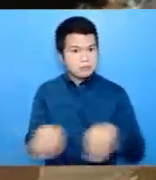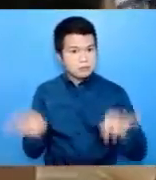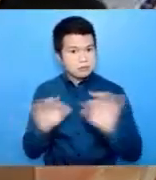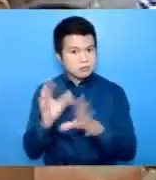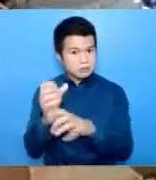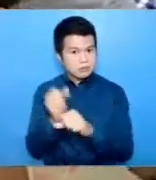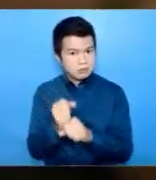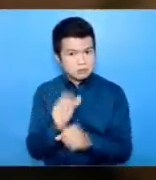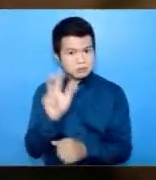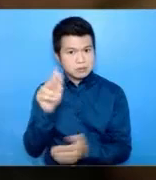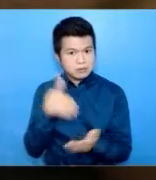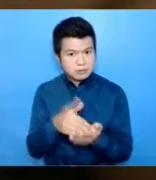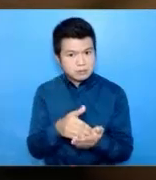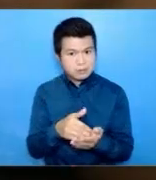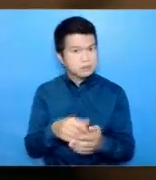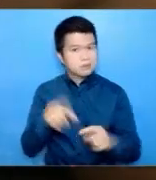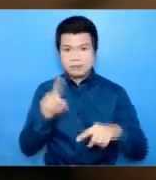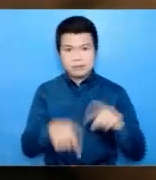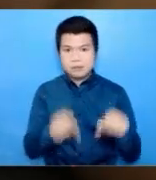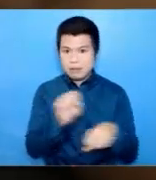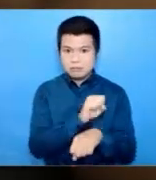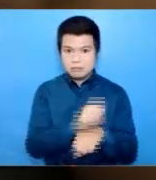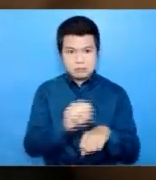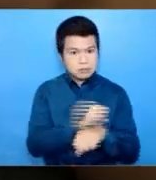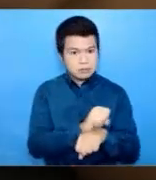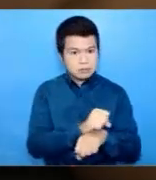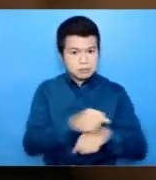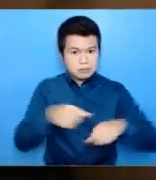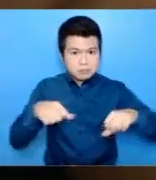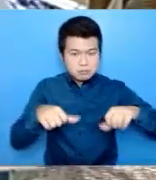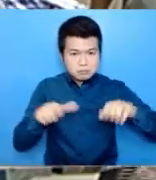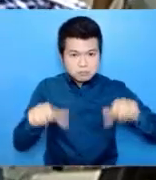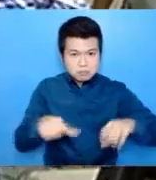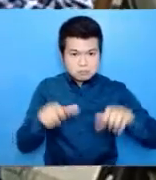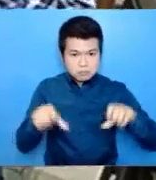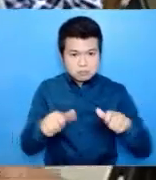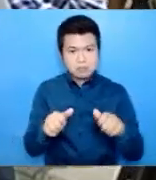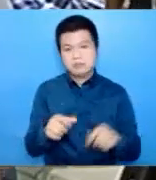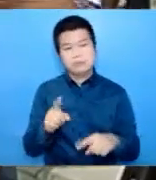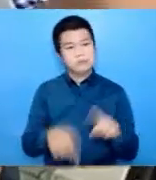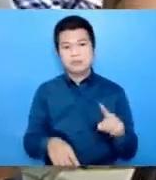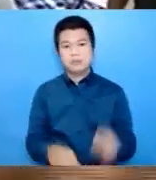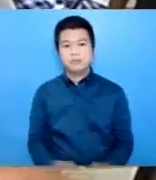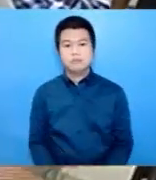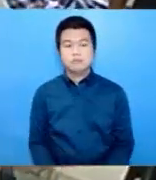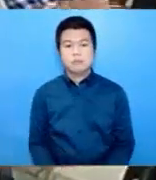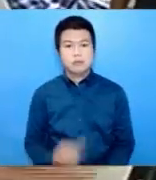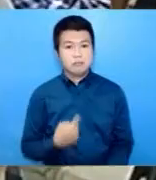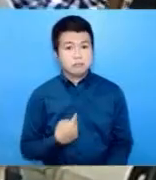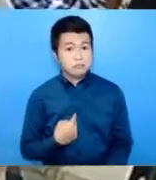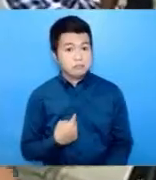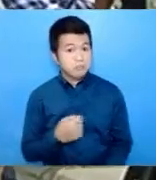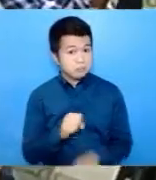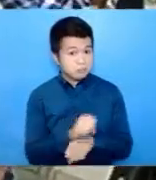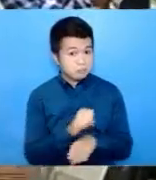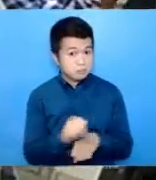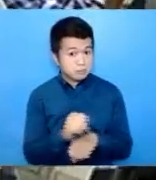hindi siya makaraket ngayon sa pagmamasahe. Nung may trabaho po ako, nakakatulong po ako sa mga bambay